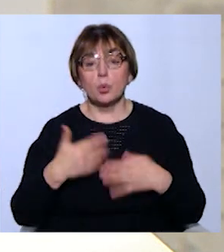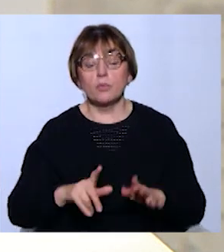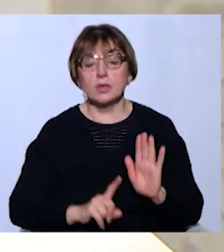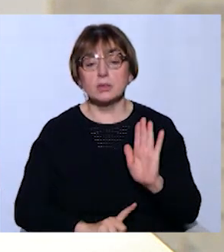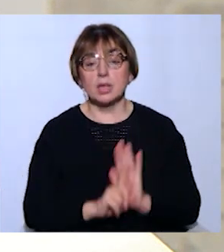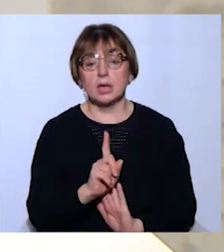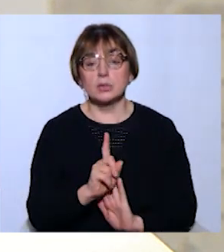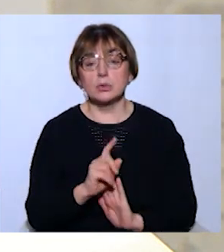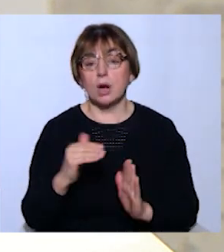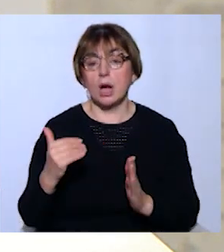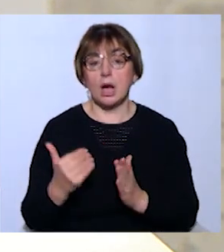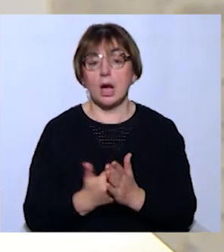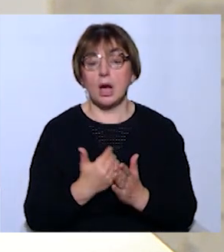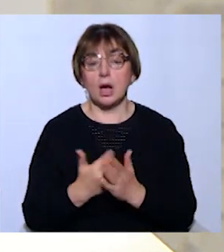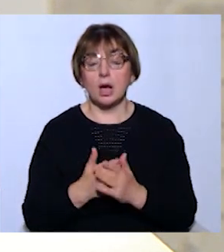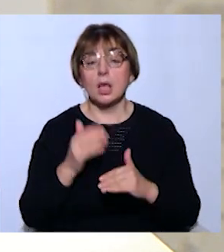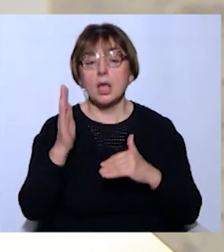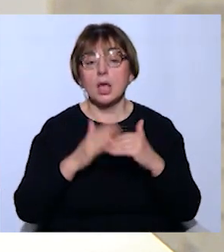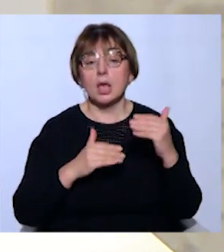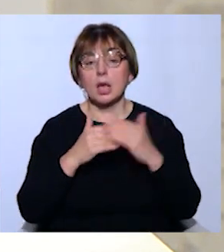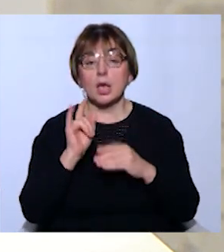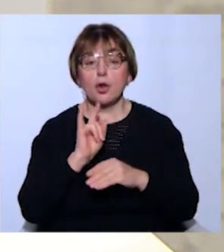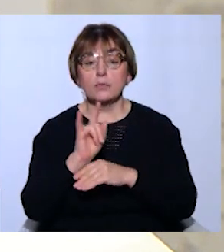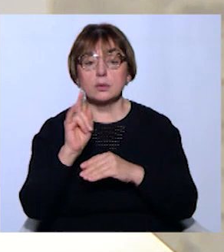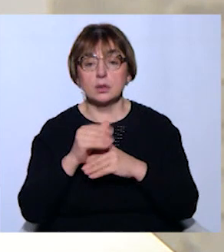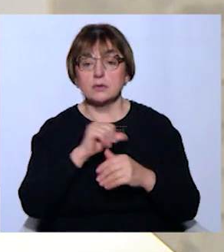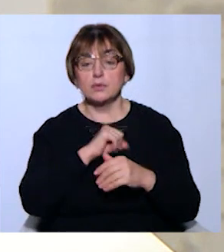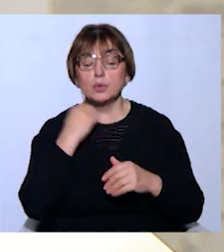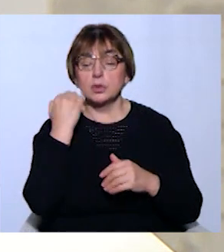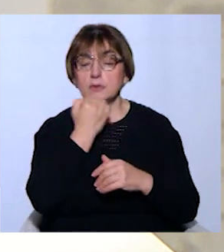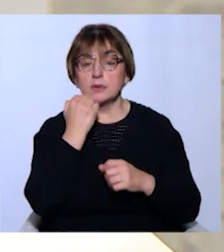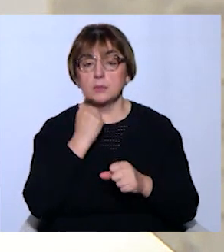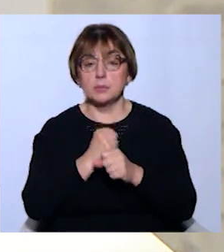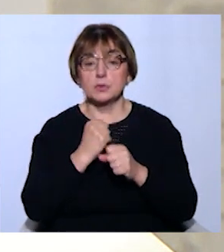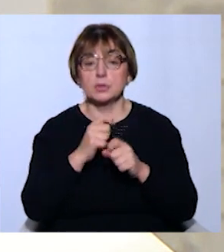დაიწყო ახალი ხელოვნური რადიოაქტიური ნივთიერებების შექმნა,